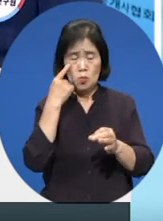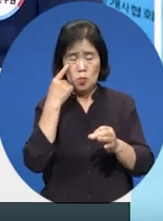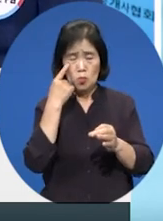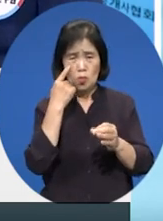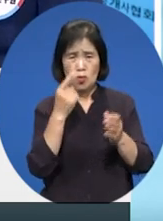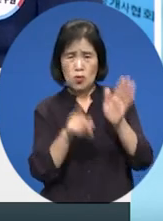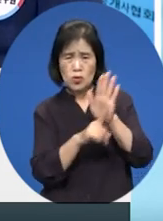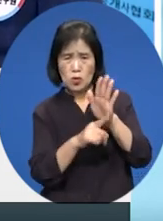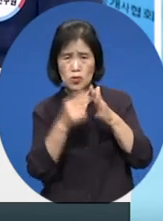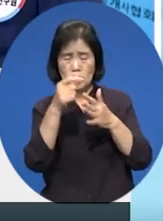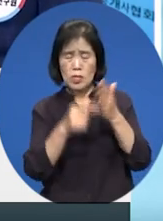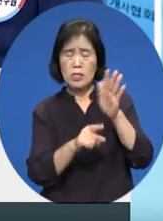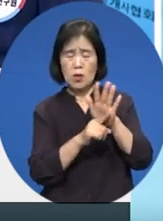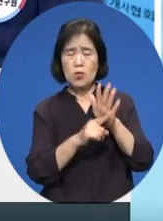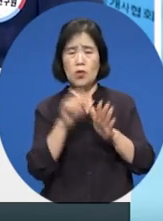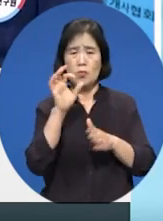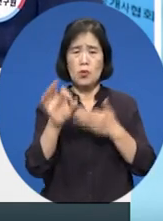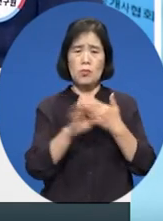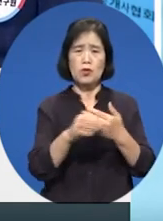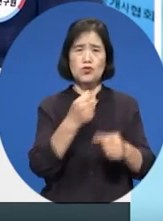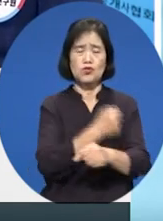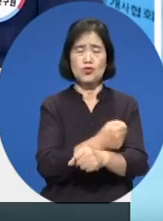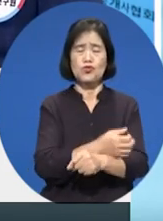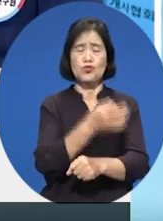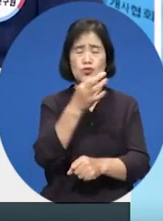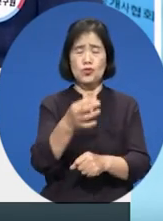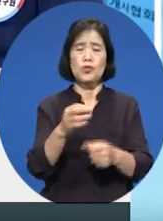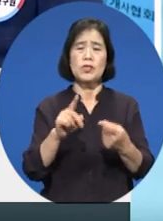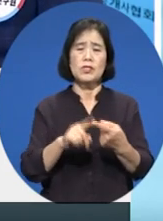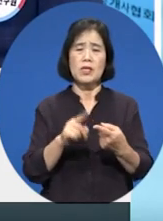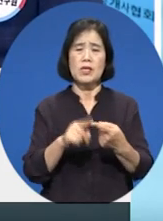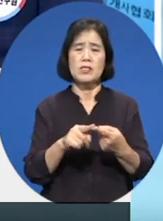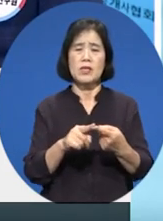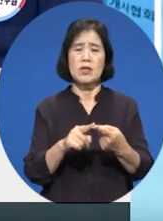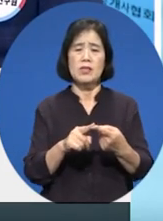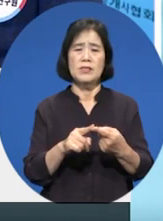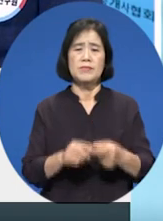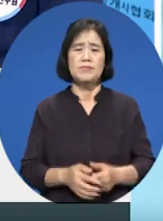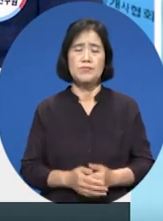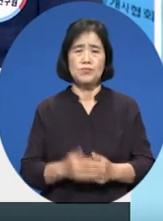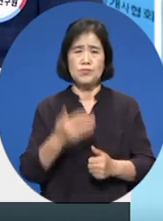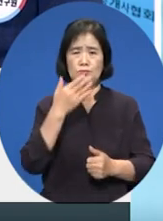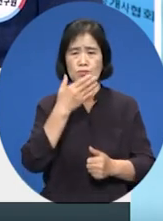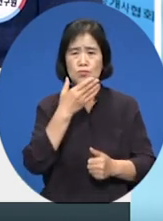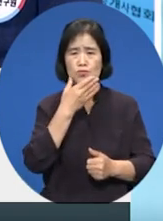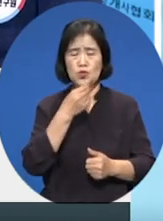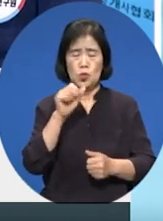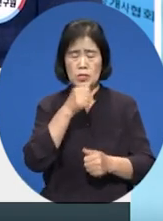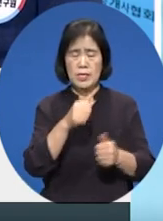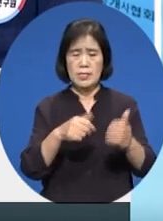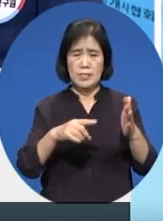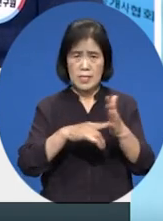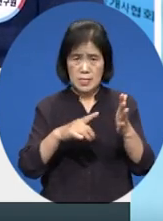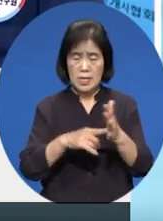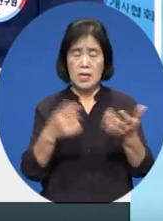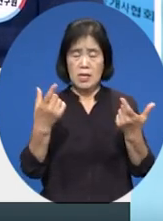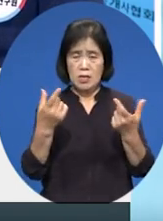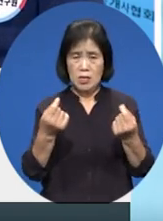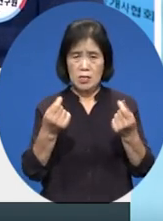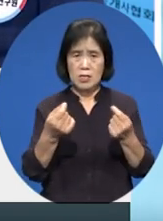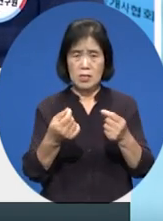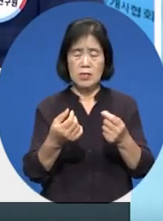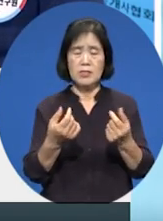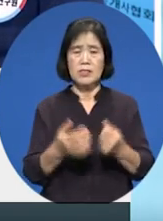보면은 야 이거 지금 수수료 이 부분들에 대해서는 뭐이 부동산 세제에 관해서도 마찬가지고요.